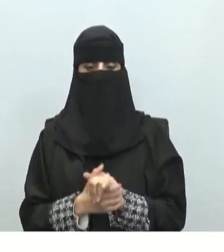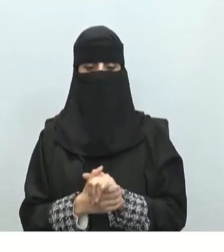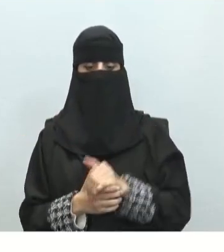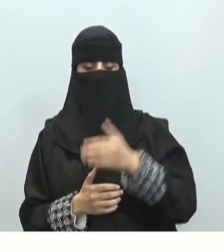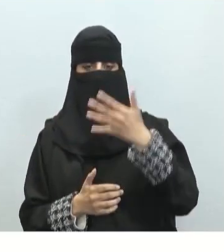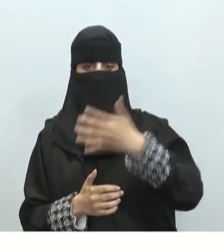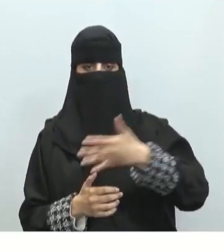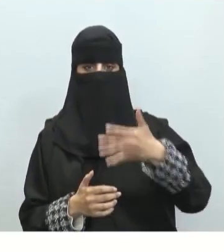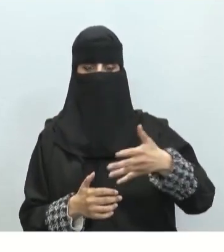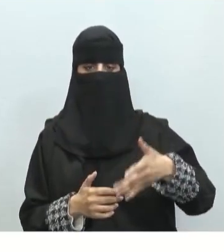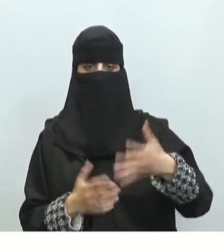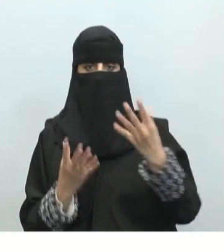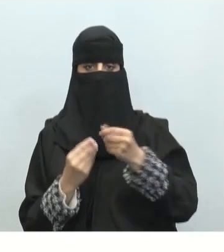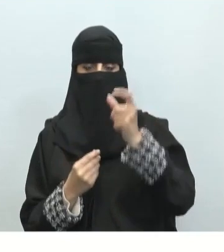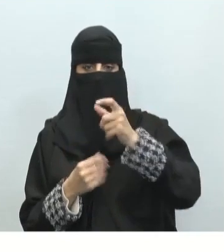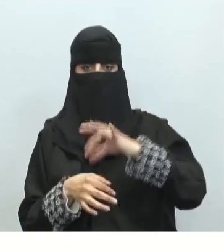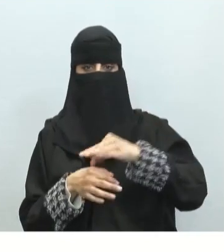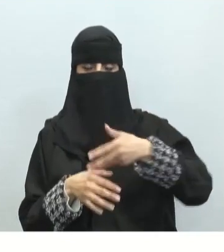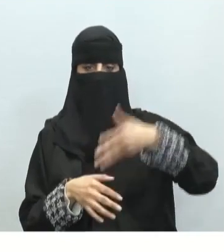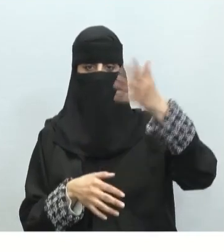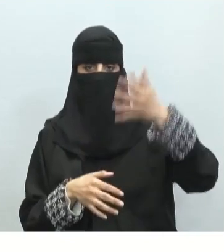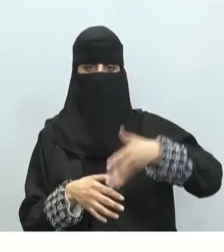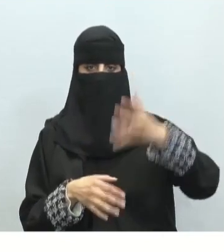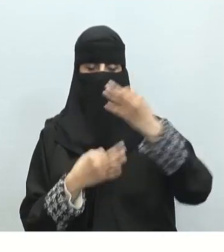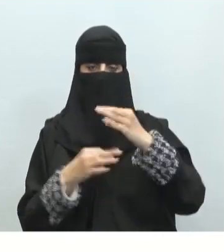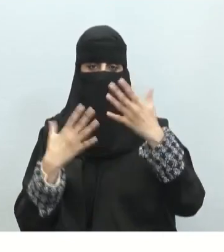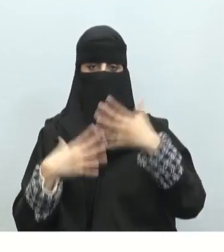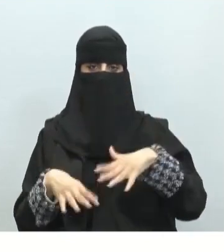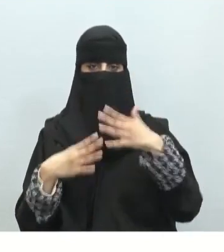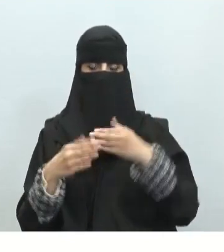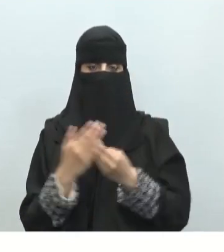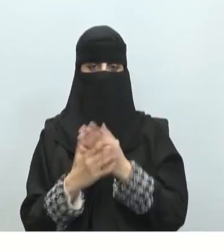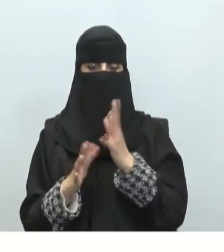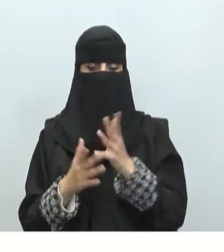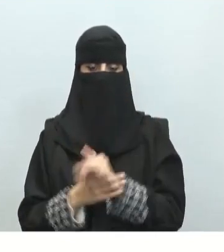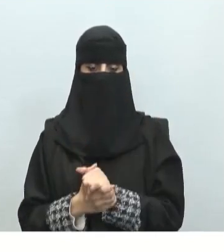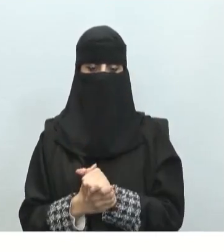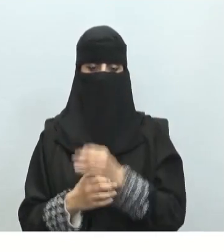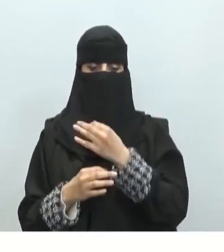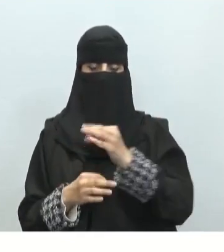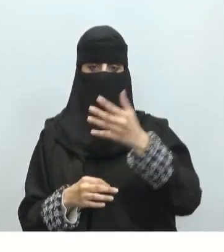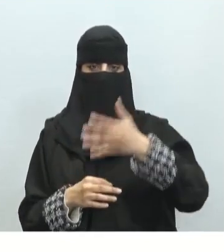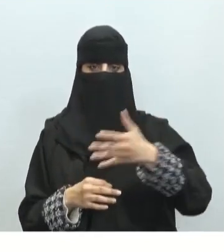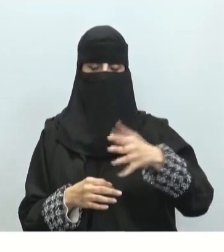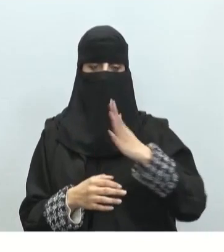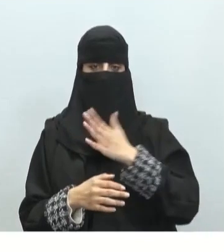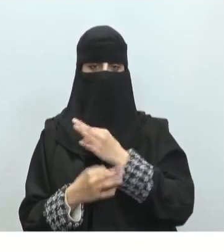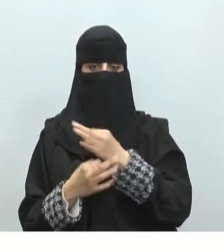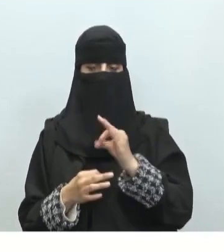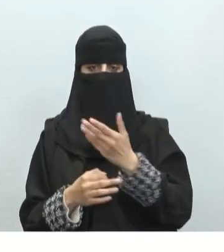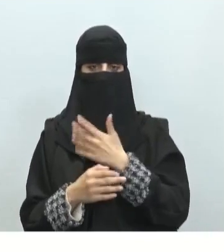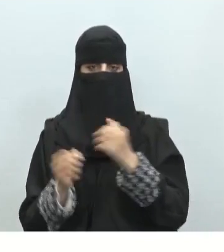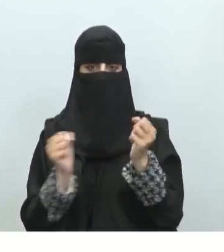يرتدي الصغير والكبير الملابس الجديده ويحصل الاطفال على